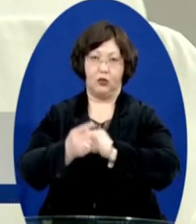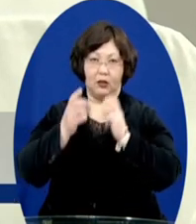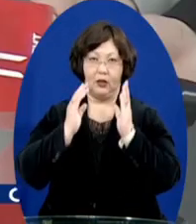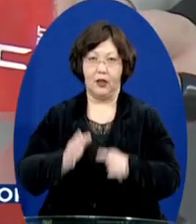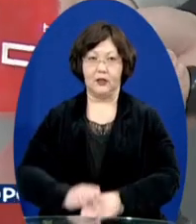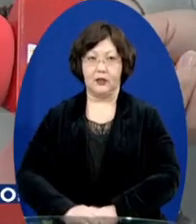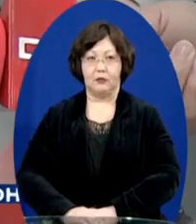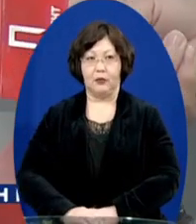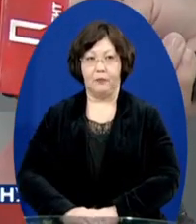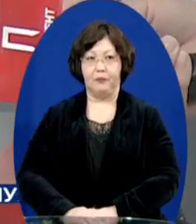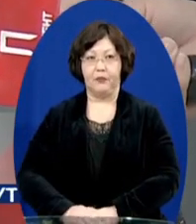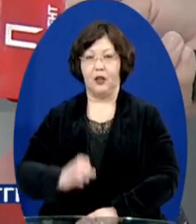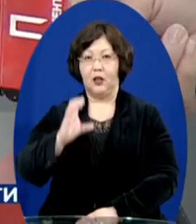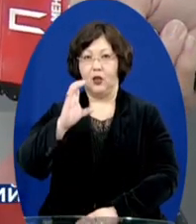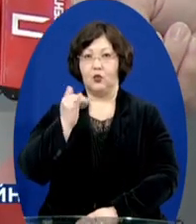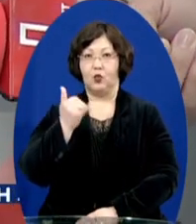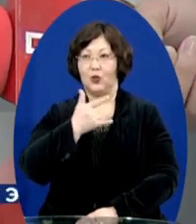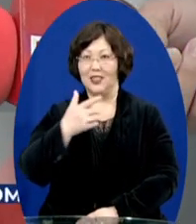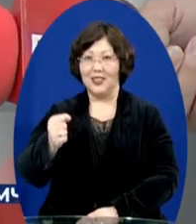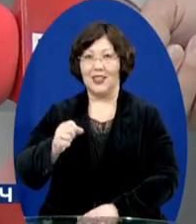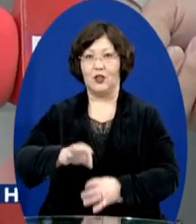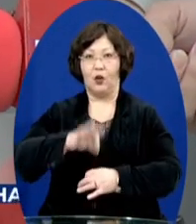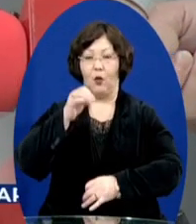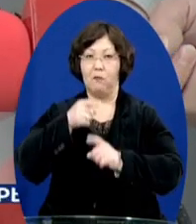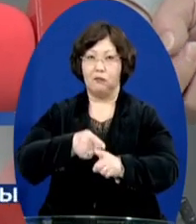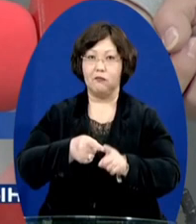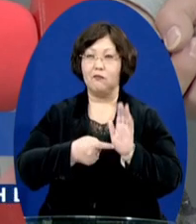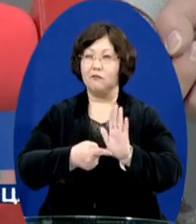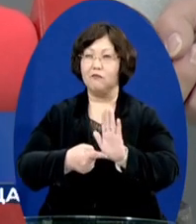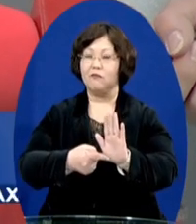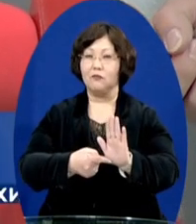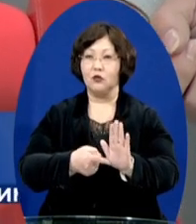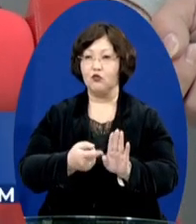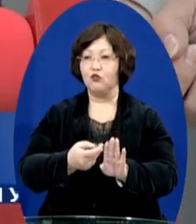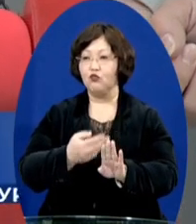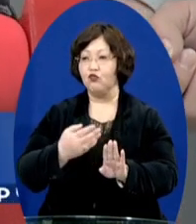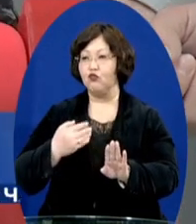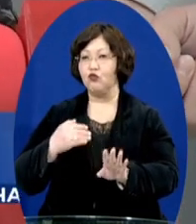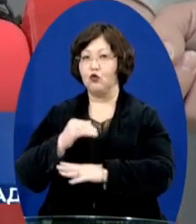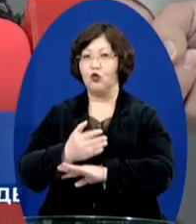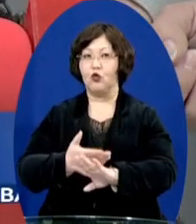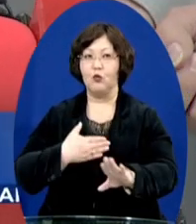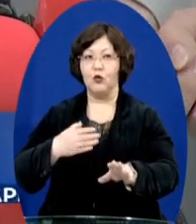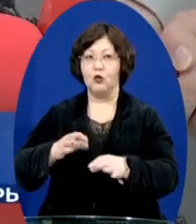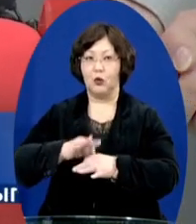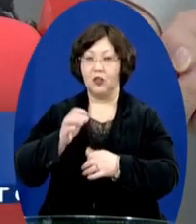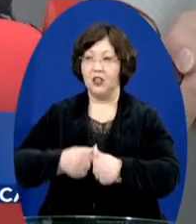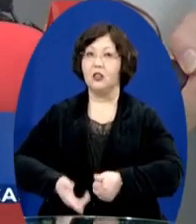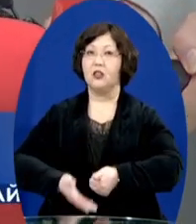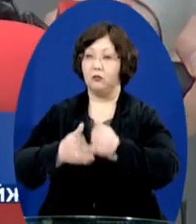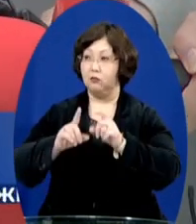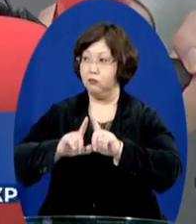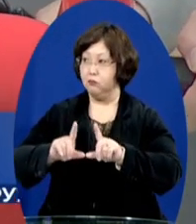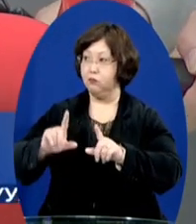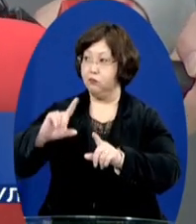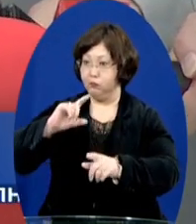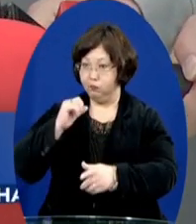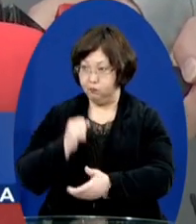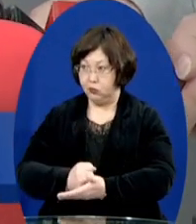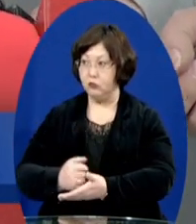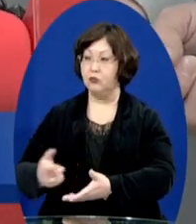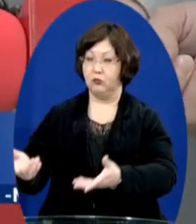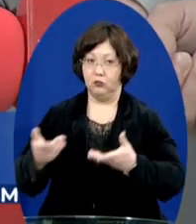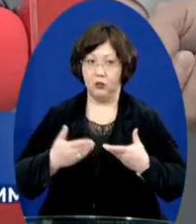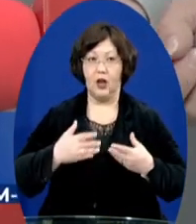байна. Сурчлагын эхлээс дүнгийн 7 оны өмнө л нөгөө нэг сонгуулийн ерх орооноос нэр дэвшигч тогтоол авангуудаал хандивын насаа нээдэг. Тэрнээс